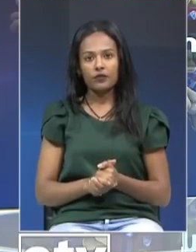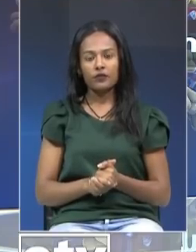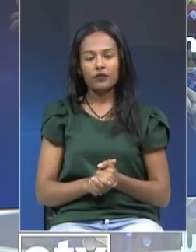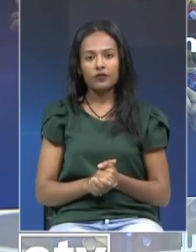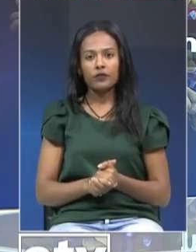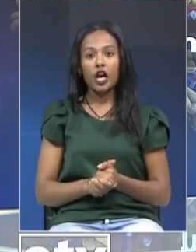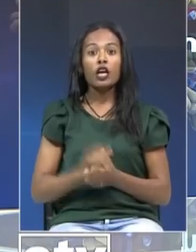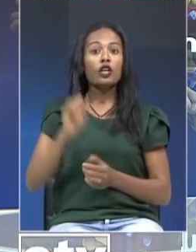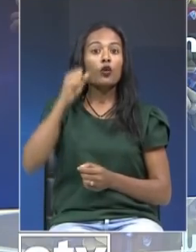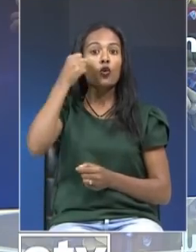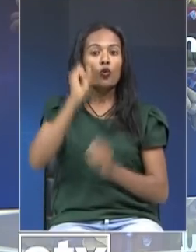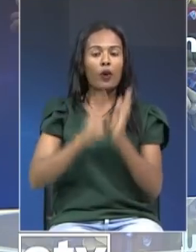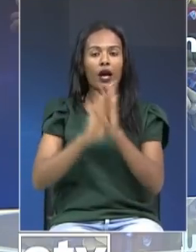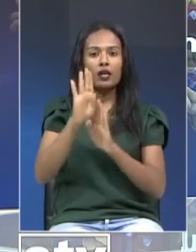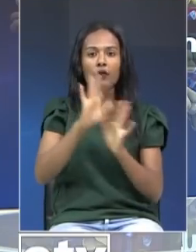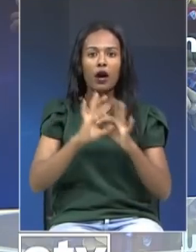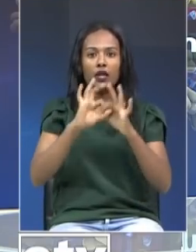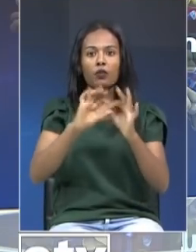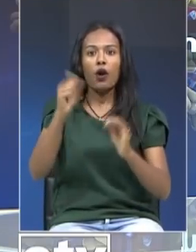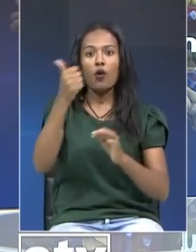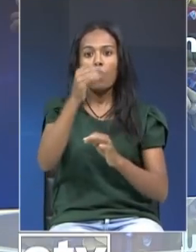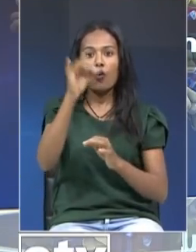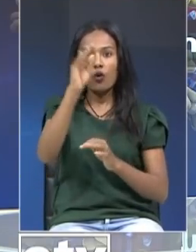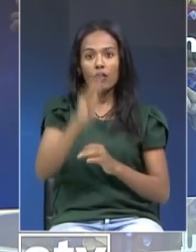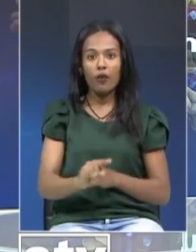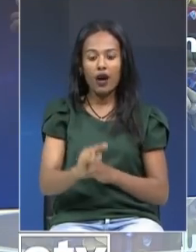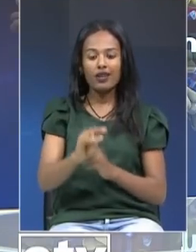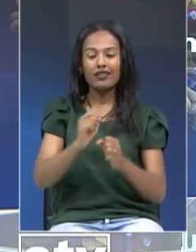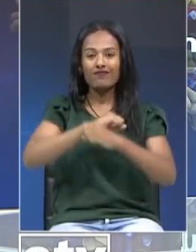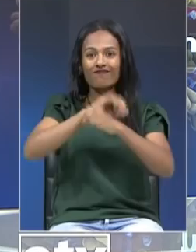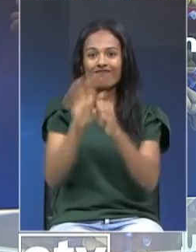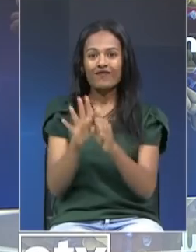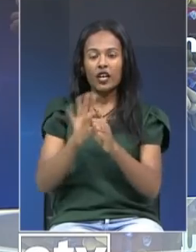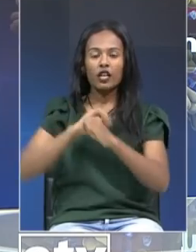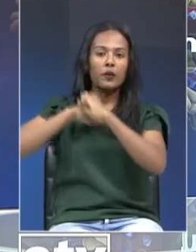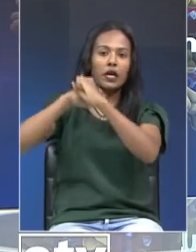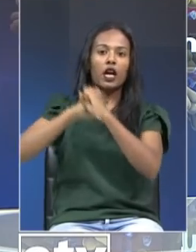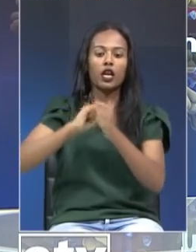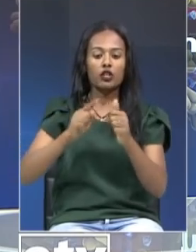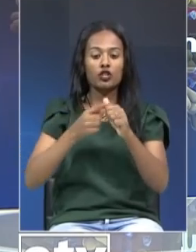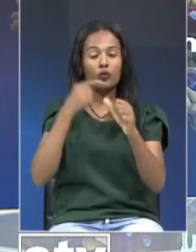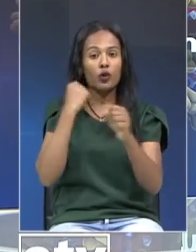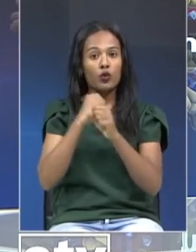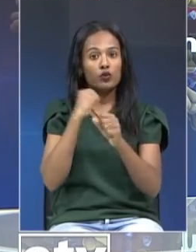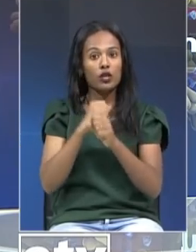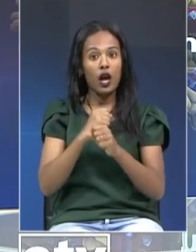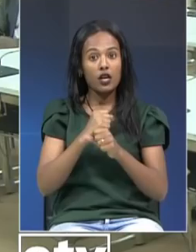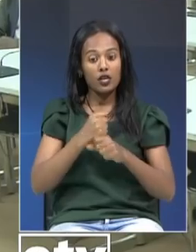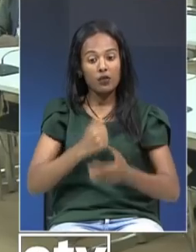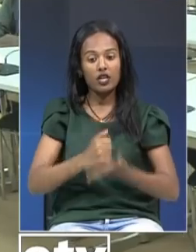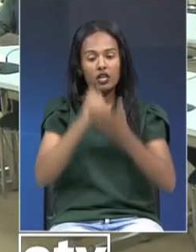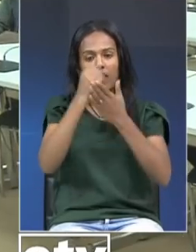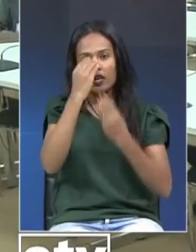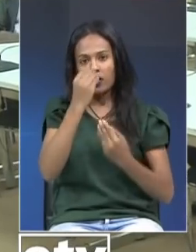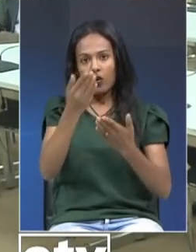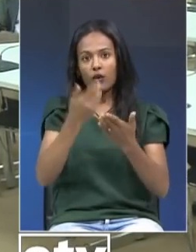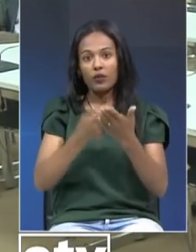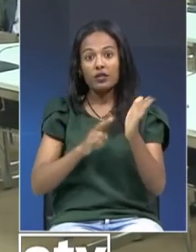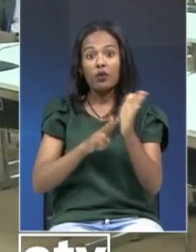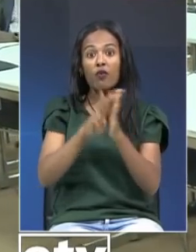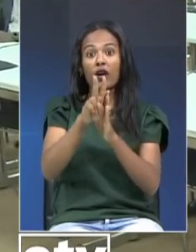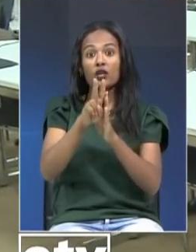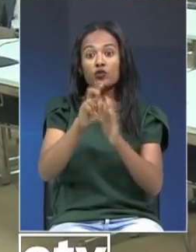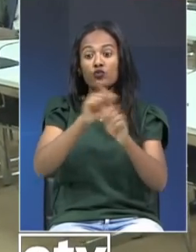በሌላ ዜና የኦሮሚያ ልማት ማህበር ኦልማ የኮሮና ወረርሽኝን ለመከላከል የተጀመረውን ስራ እንደሚደግፍ አስታወቀ። ለዚህም የቫይረሱን